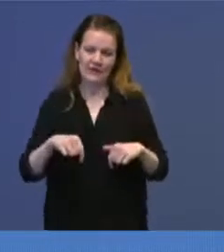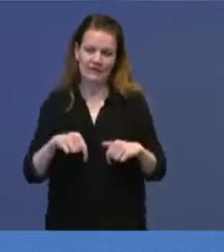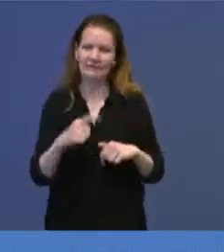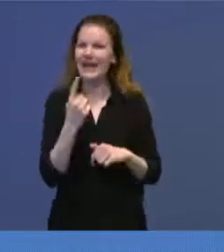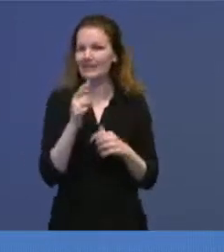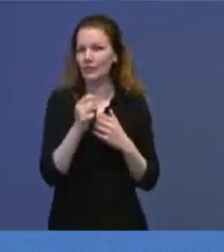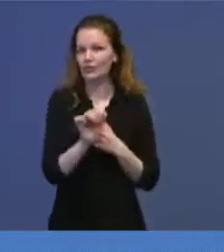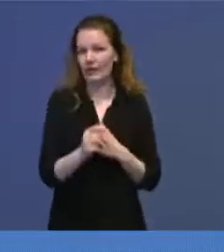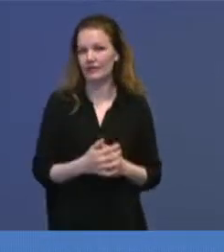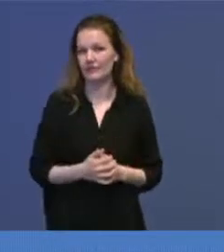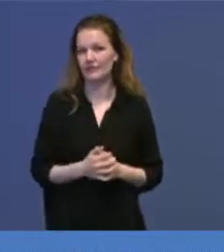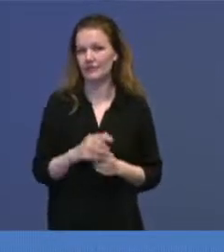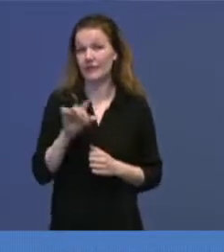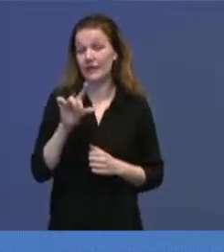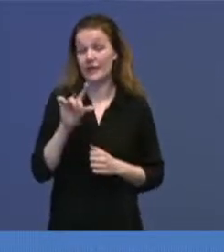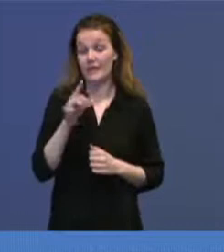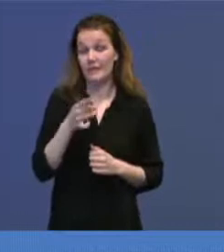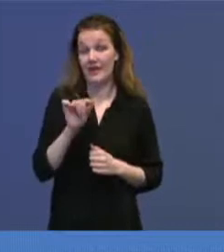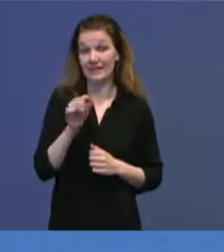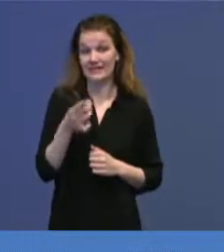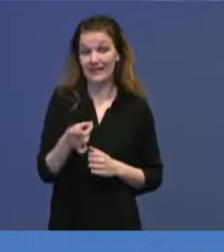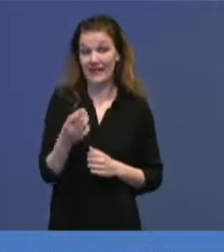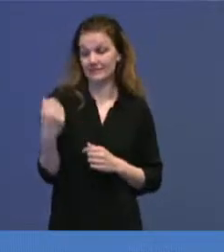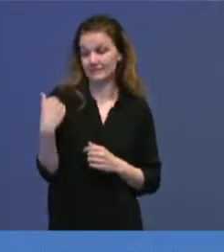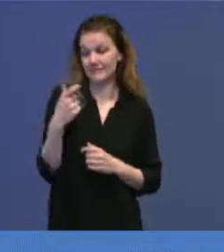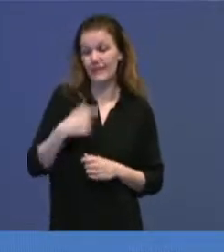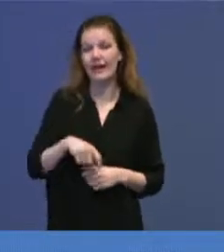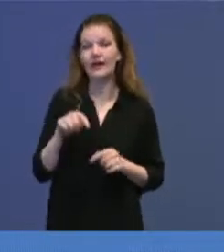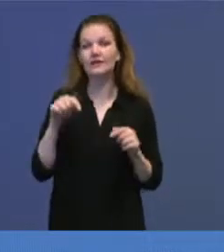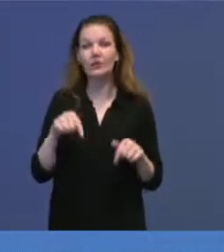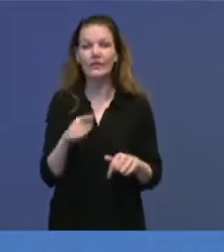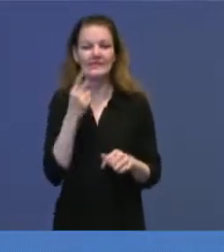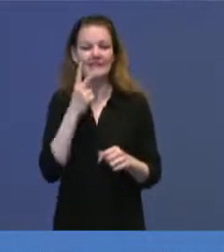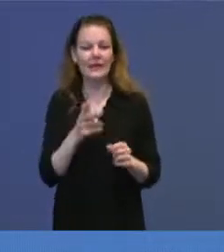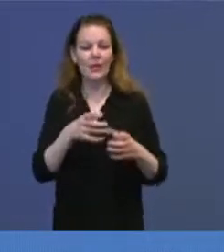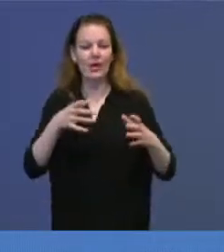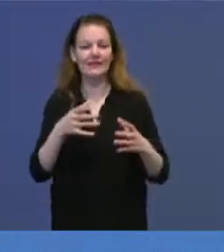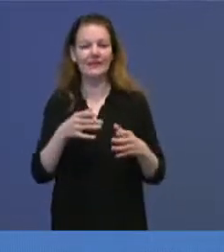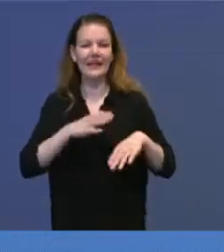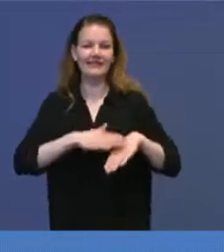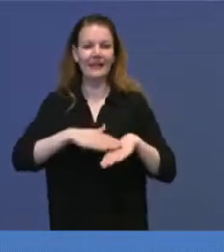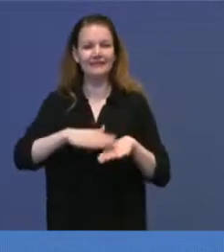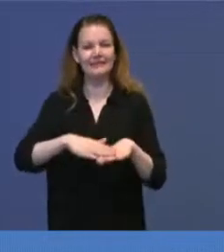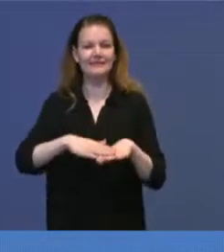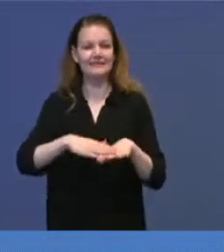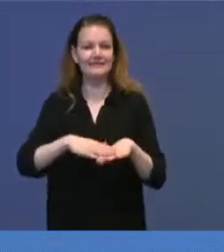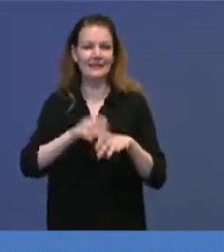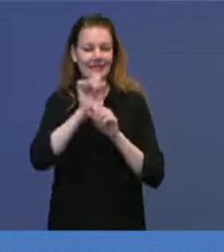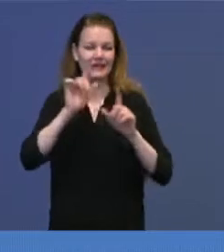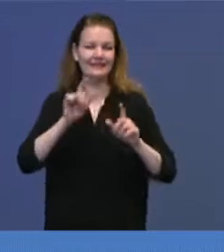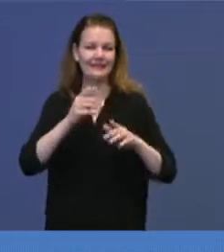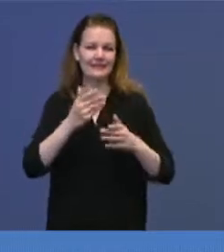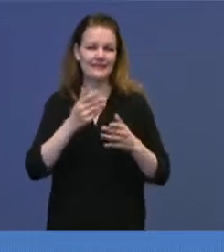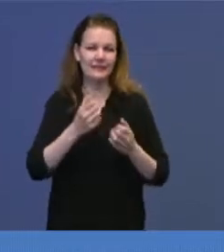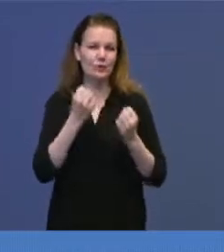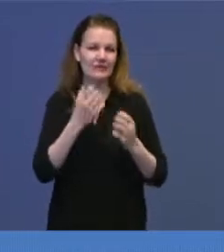unntak. PST har orientert meg om at vi nå ser en økt etterretningstrussel fra Russland i Norge, og dette